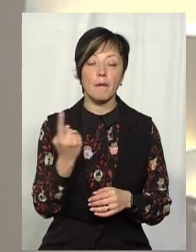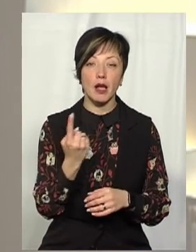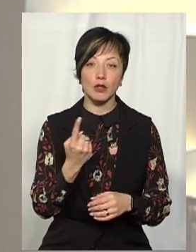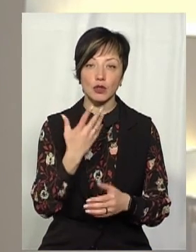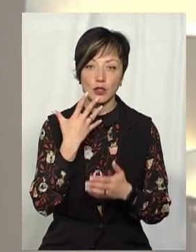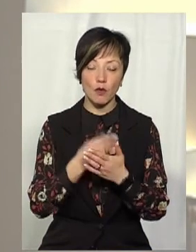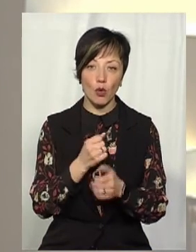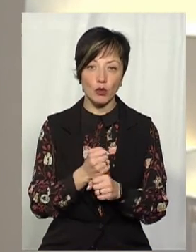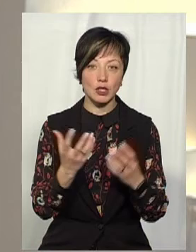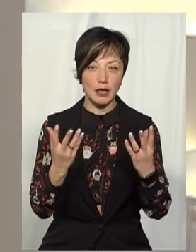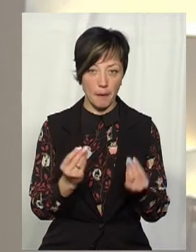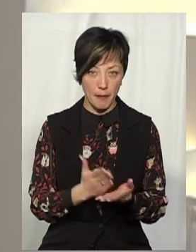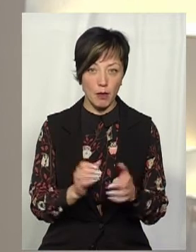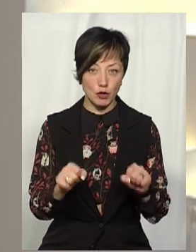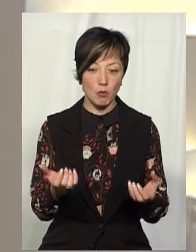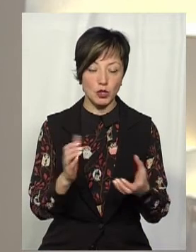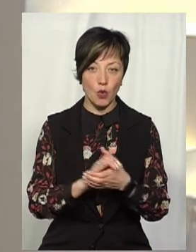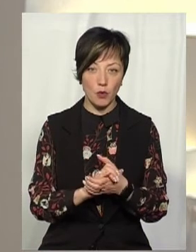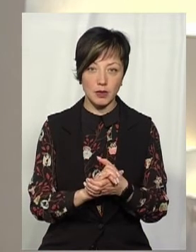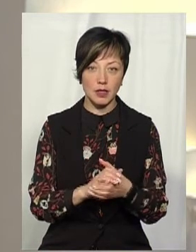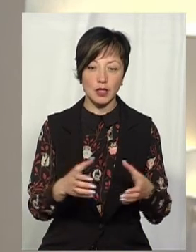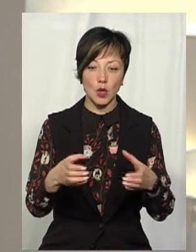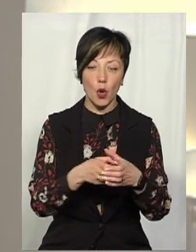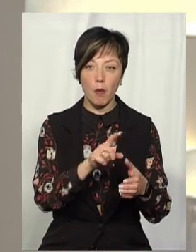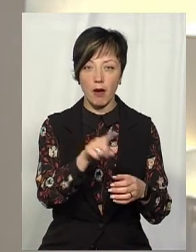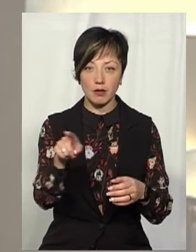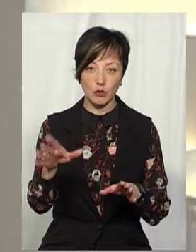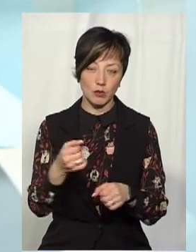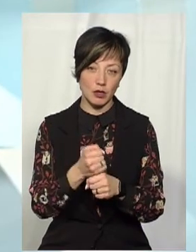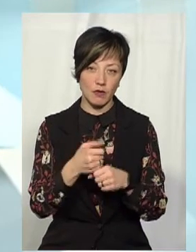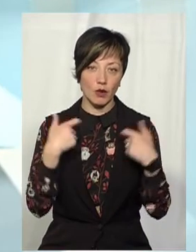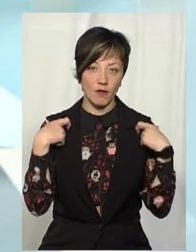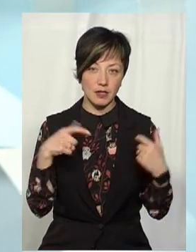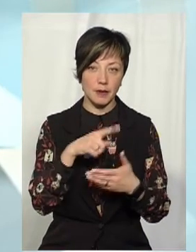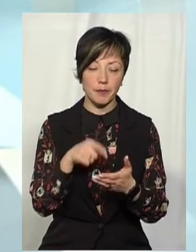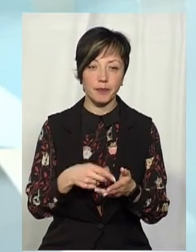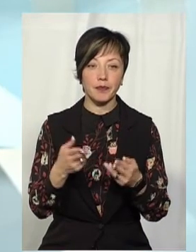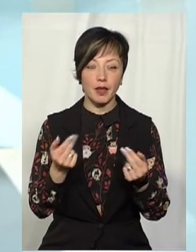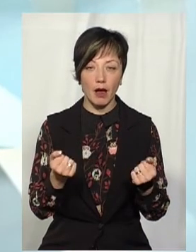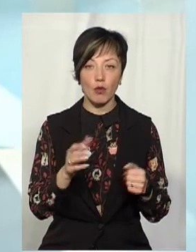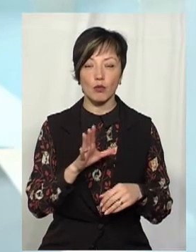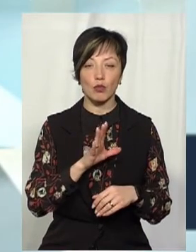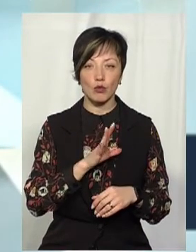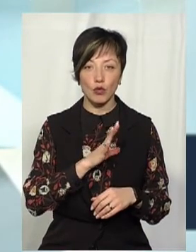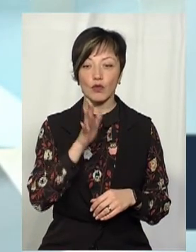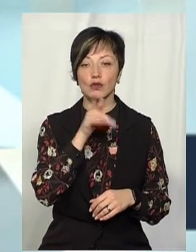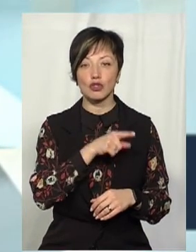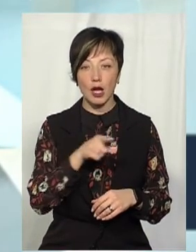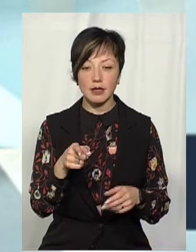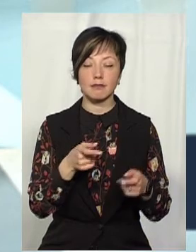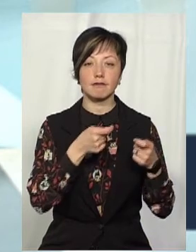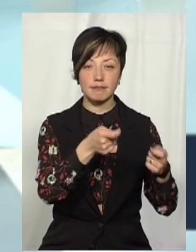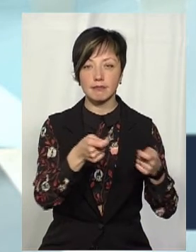свого робочого дня чи мали можливість познайомитись із громадами, в яких будуть працювати офіцери? Так, був час,